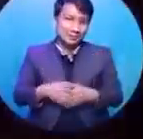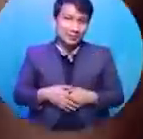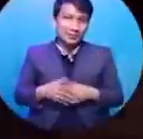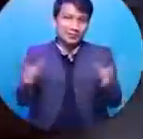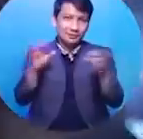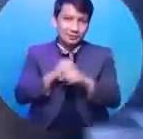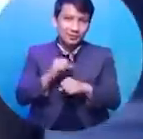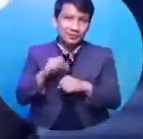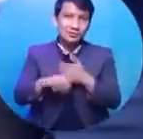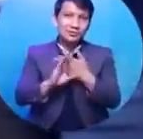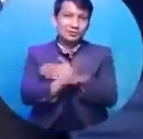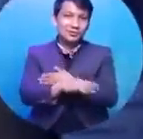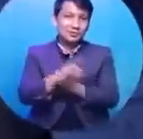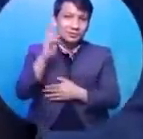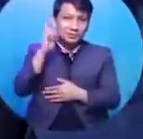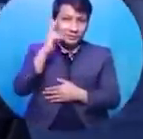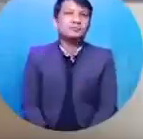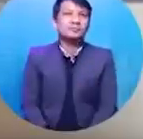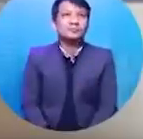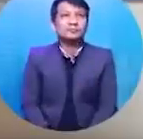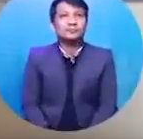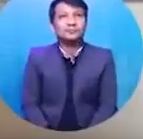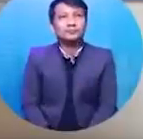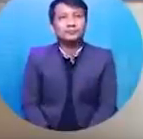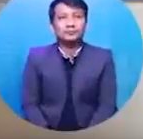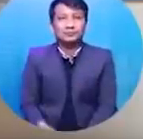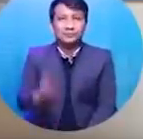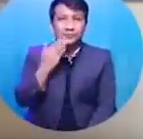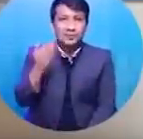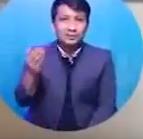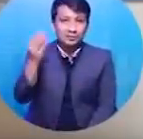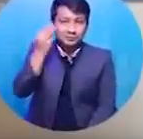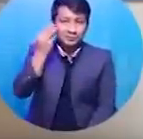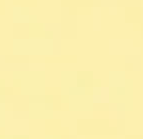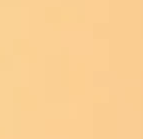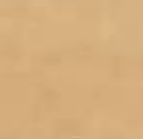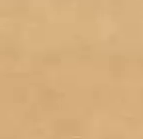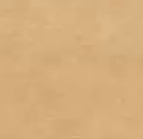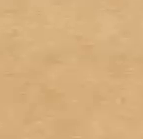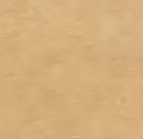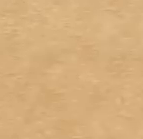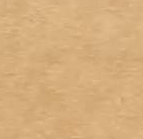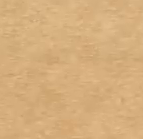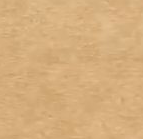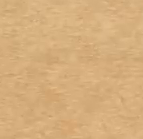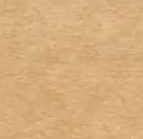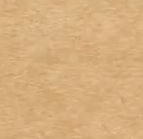roundup nun. Balik sa inyo, dyan sa studio. Salamat, MJ Marfori!